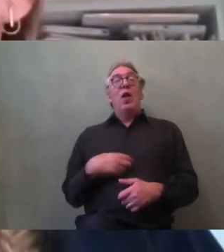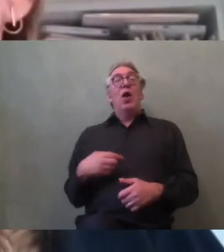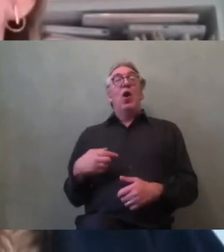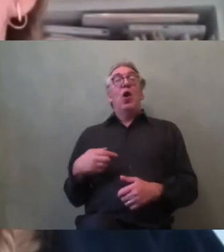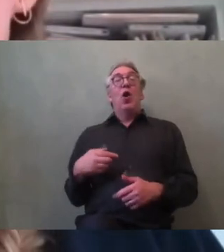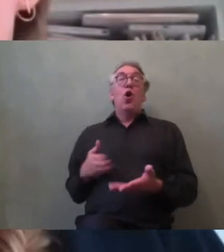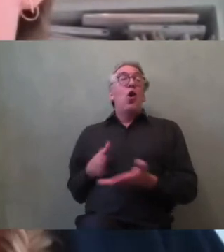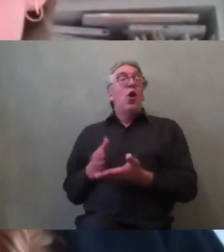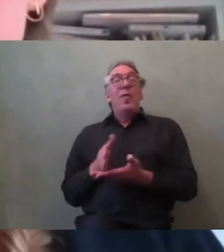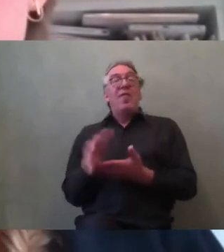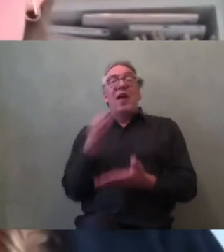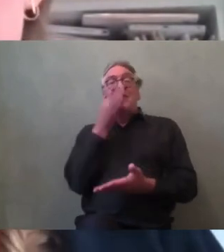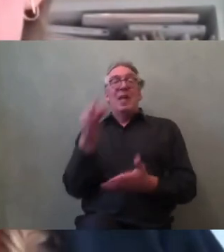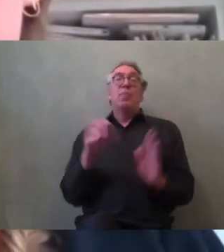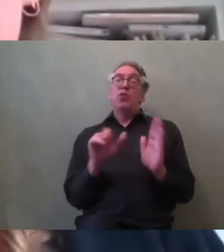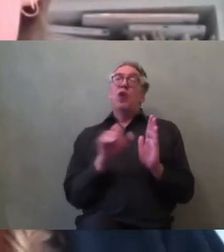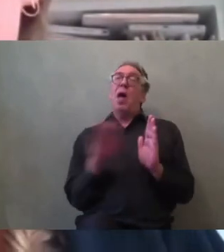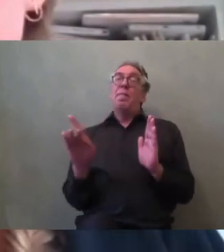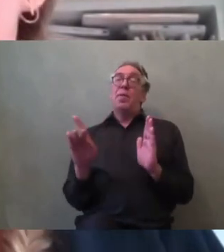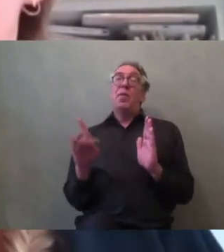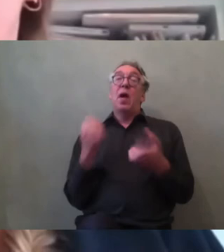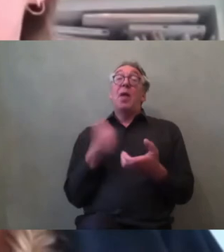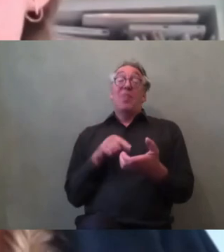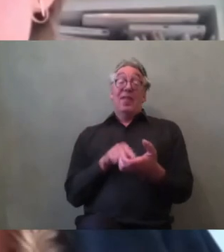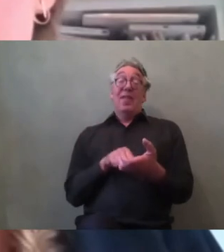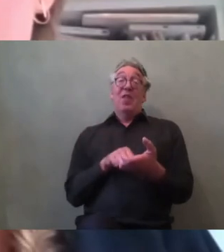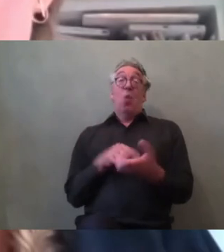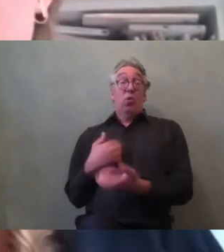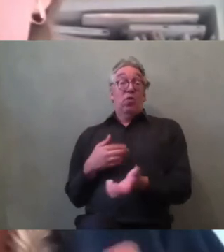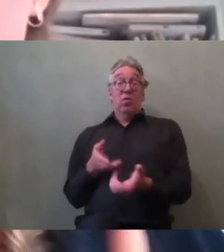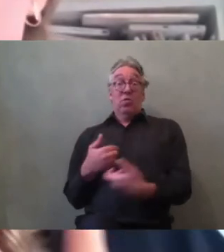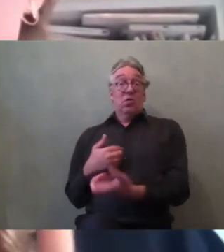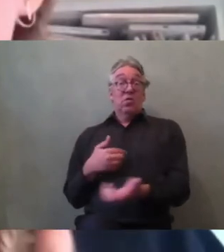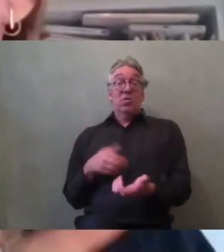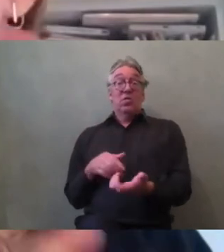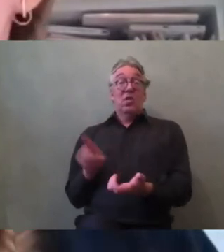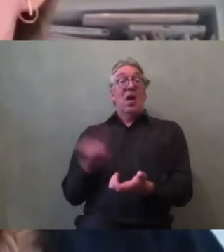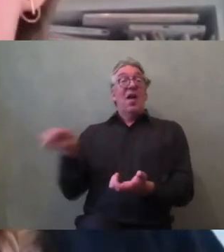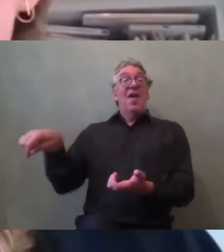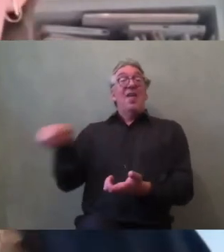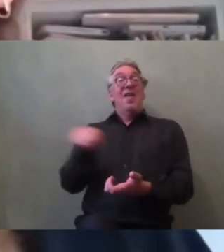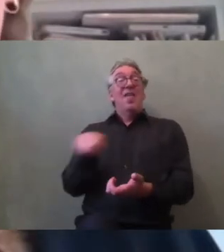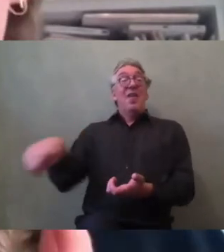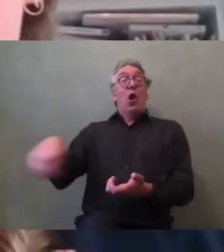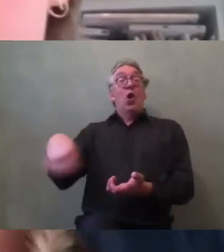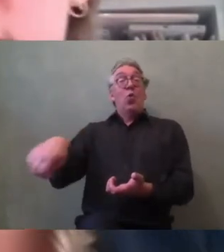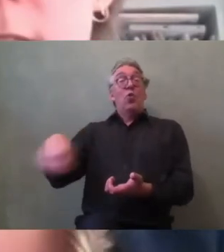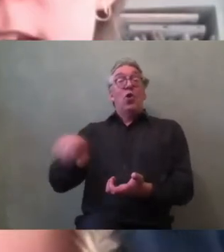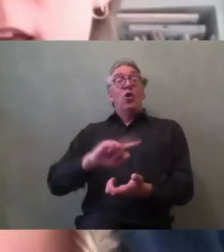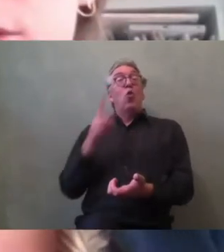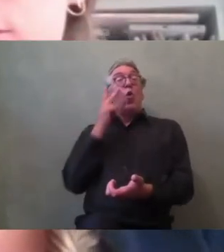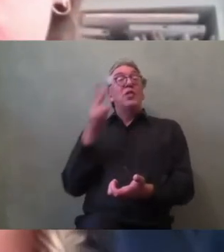is een app die eigenlijk van je telefoon een wiggelroute maakt. En dan daarmee volg je een onzichtbare lijn, bijvoorbeeld door de tentoonstelling heen of naar het